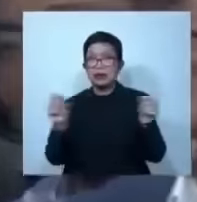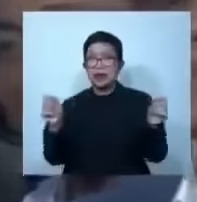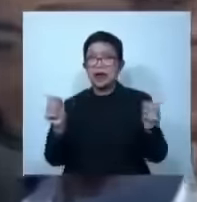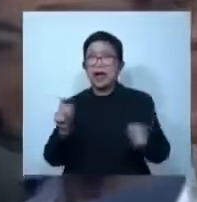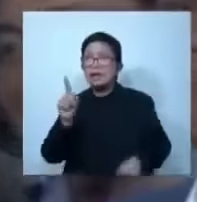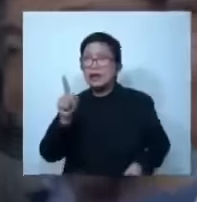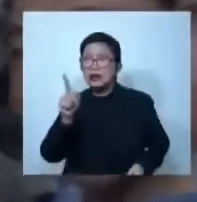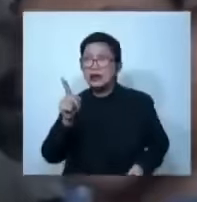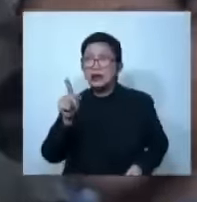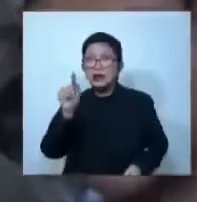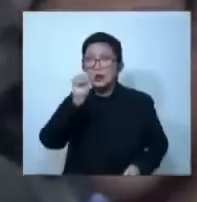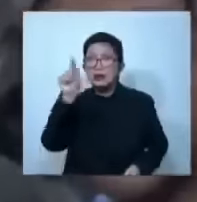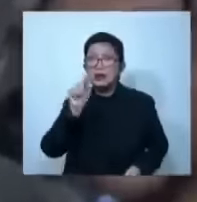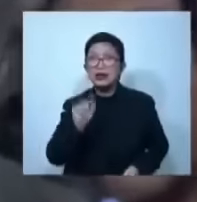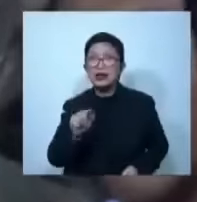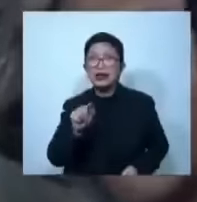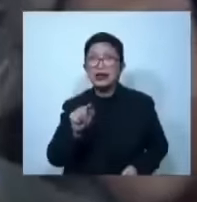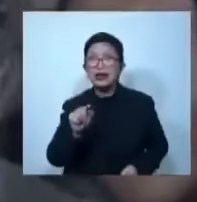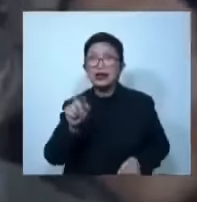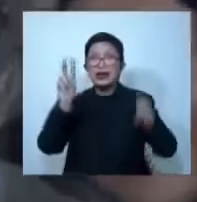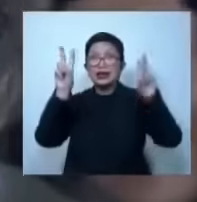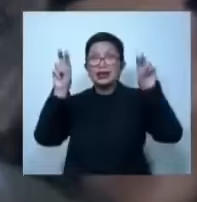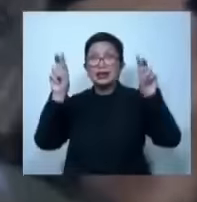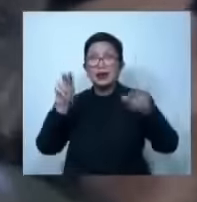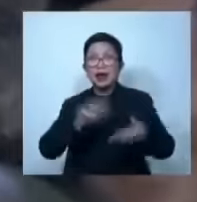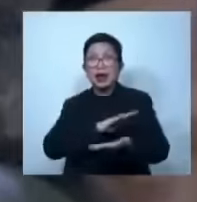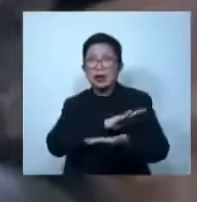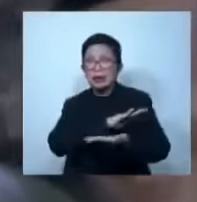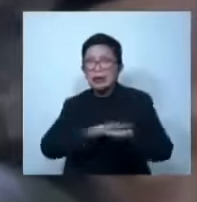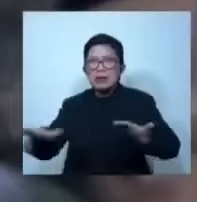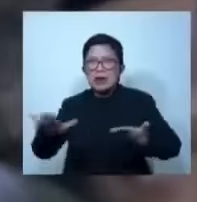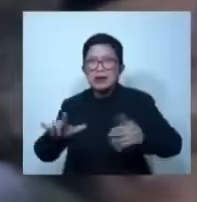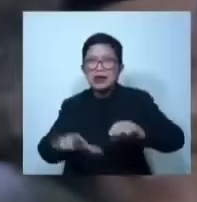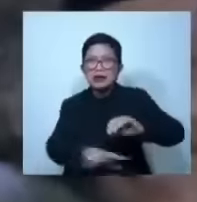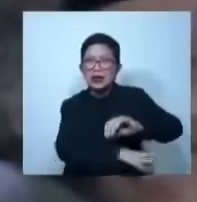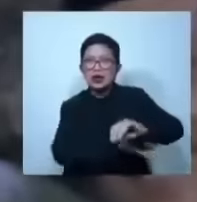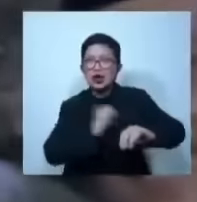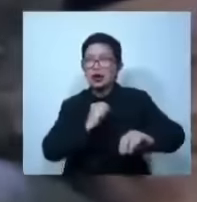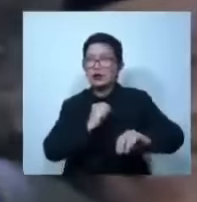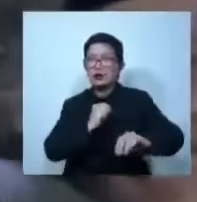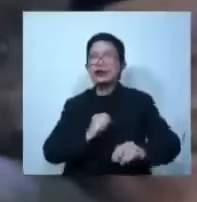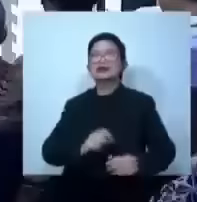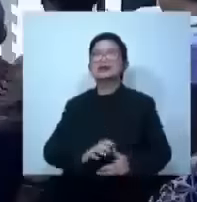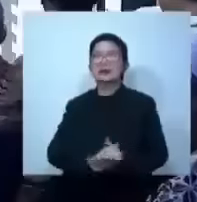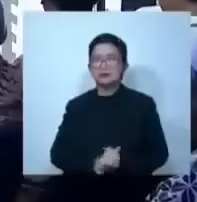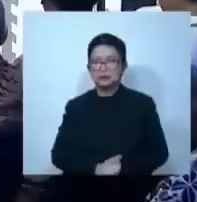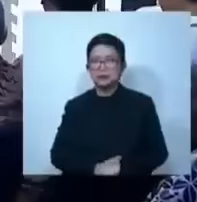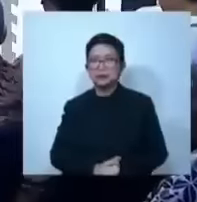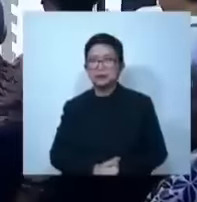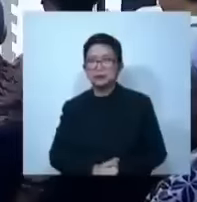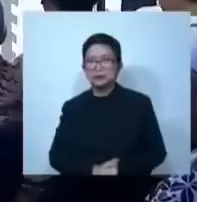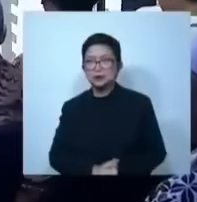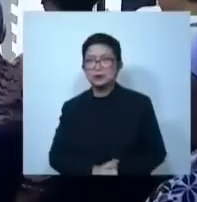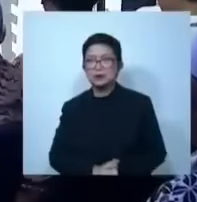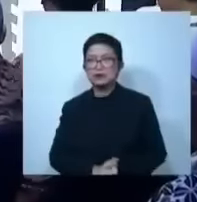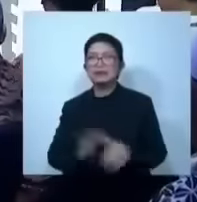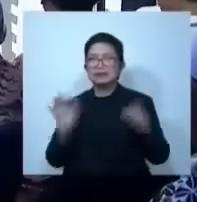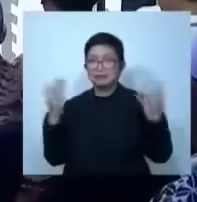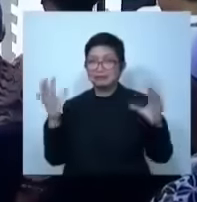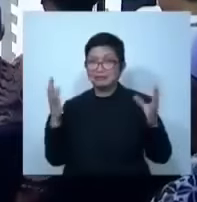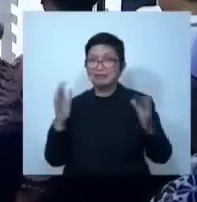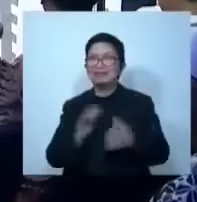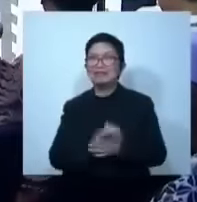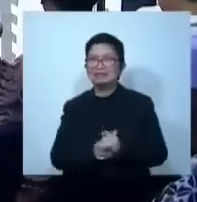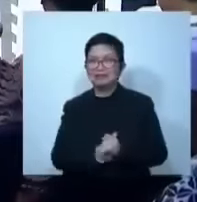Ya. Dan untuk temanya adalah pemberantasan korupsi. Baik, selanjutnya